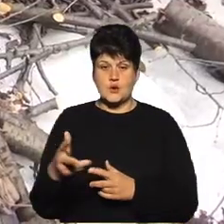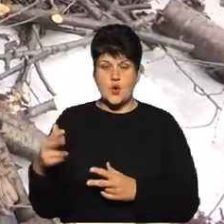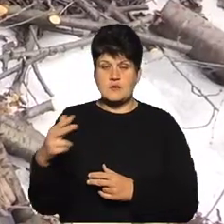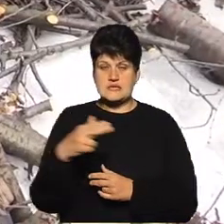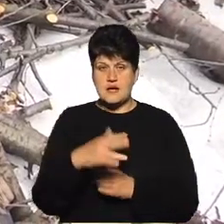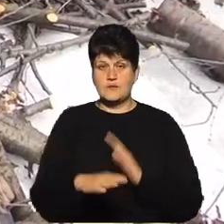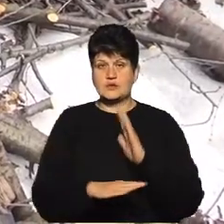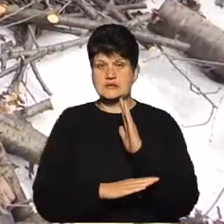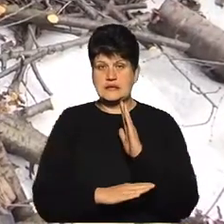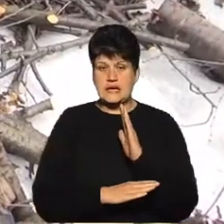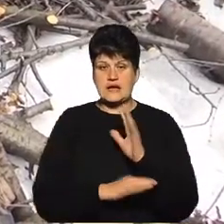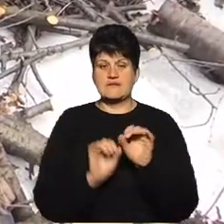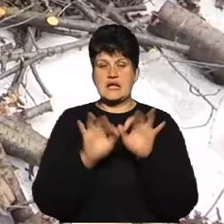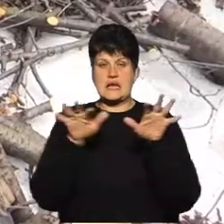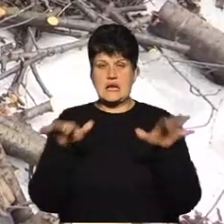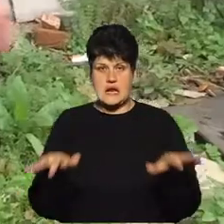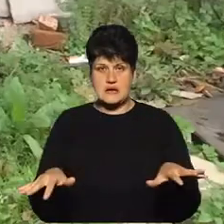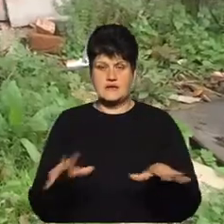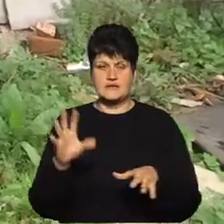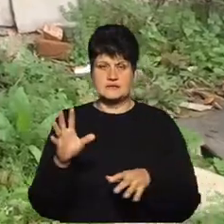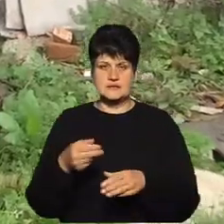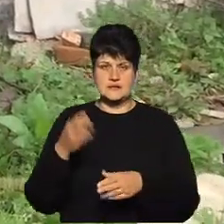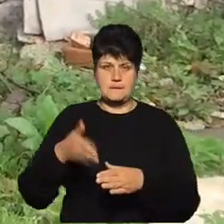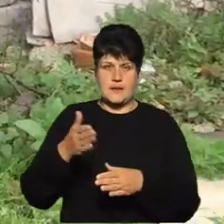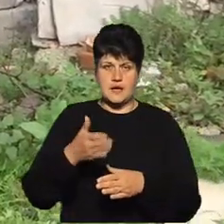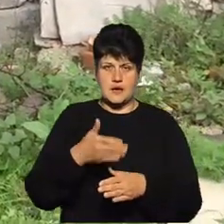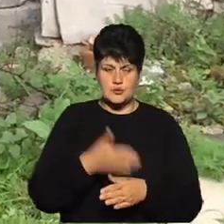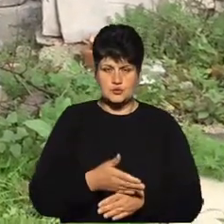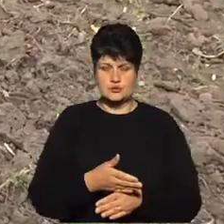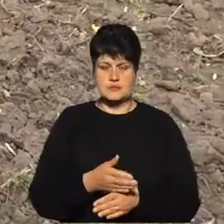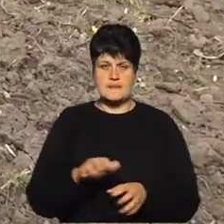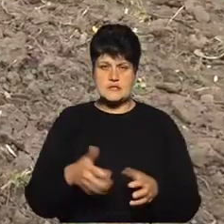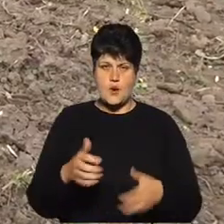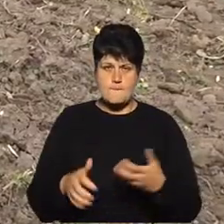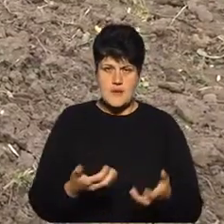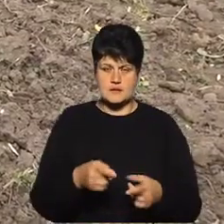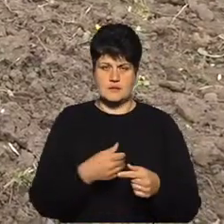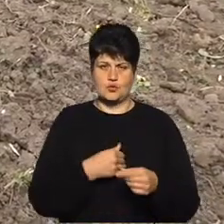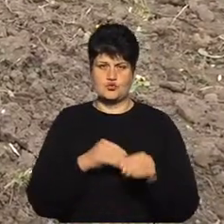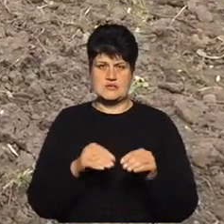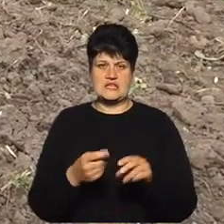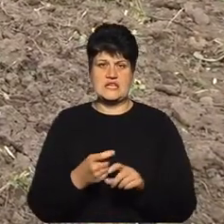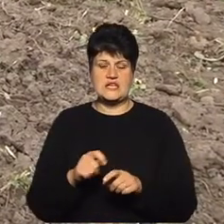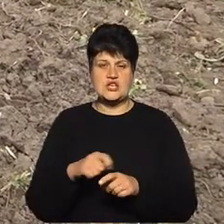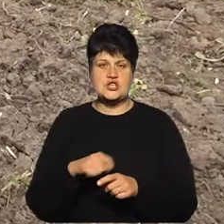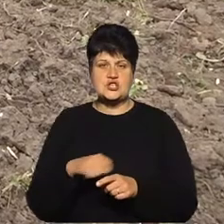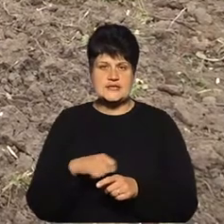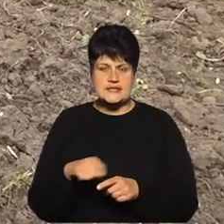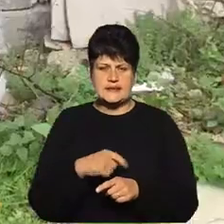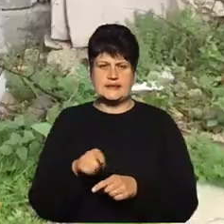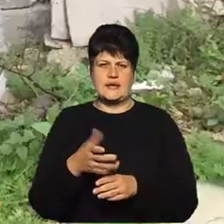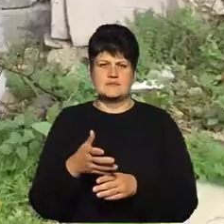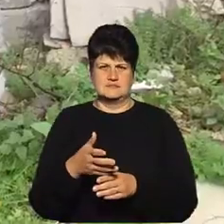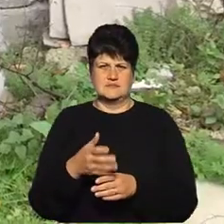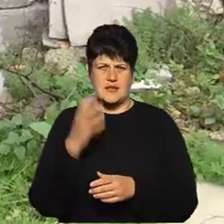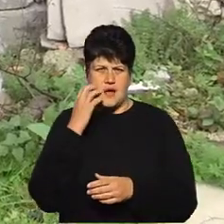дерева, гіляки, це перерубує, тато мій перерубує, там скопала, там я хочу посадити часник, там яблука треба позбирати.